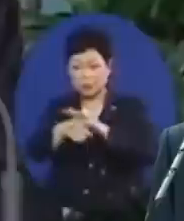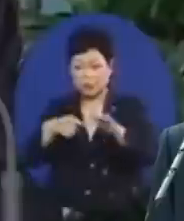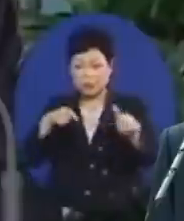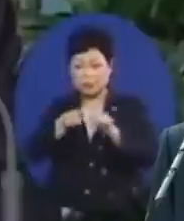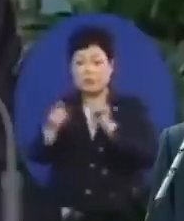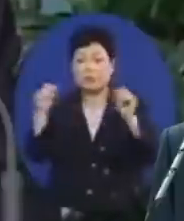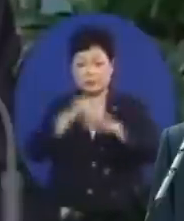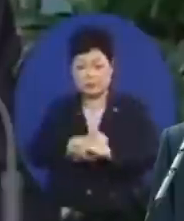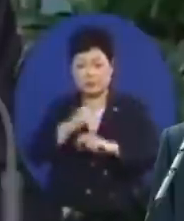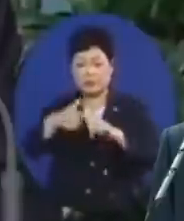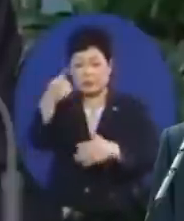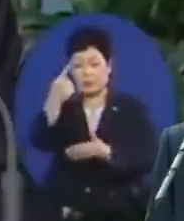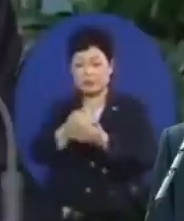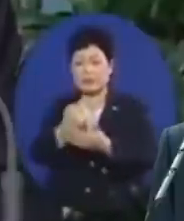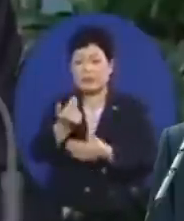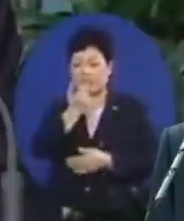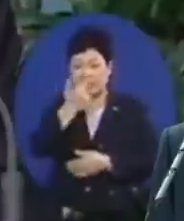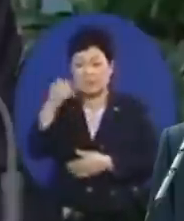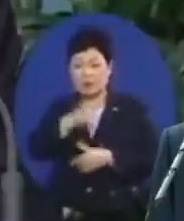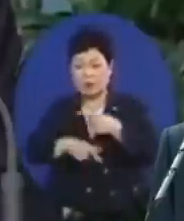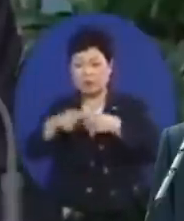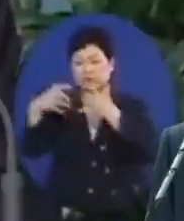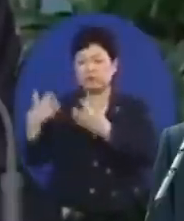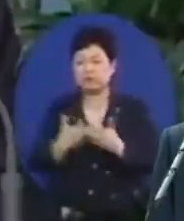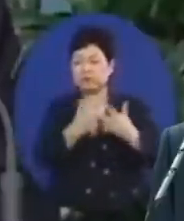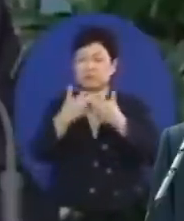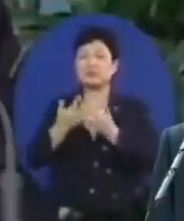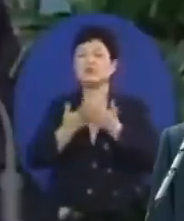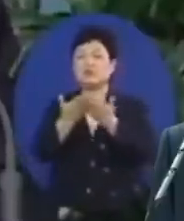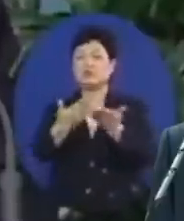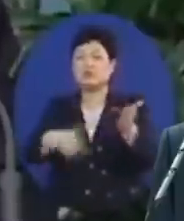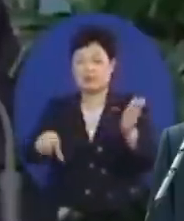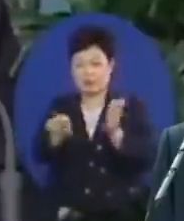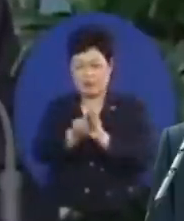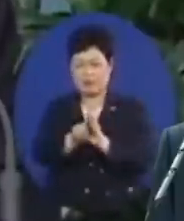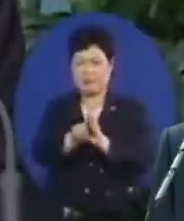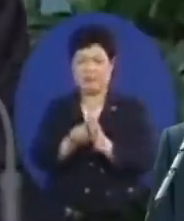것은 양으로 생명을 얻게 하려 더 풍성히 얻게 하려 합니다.